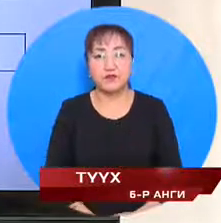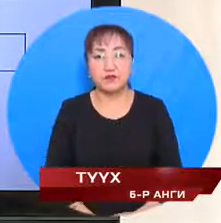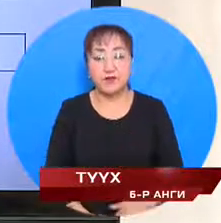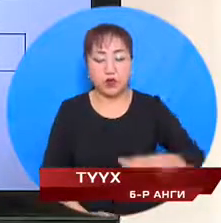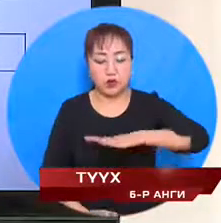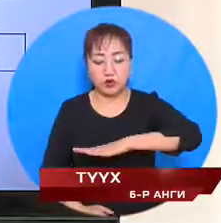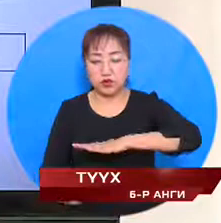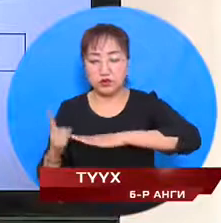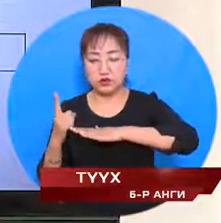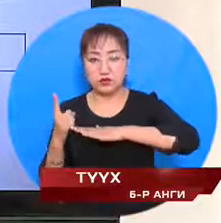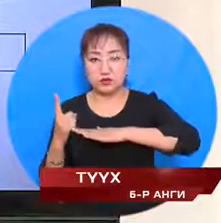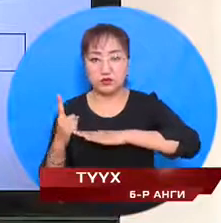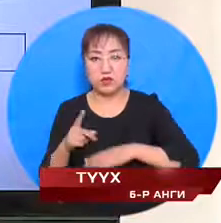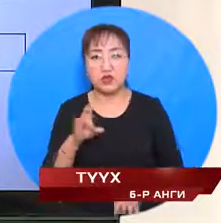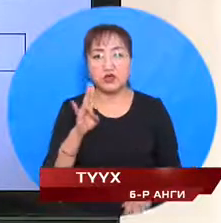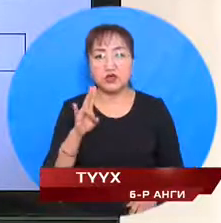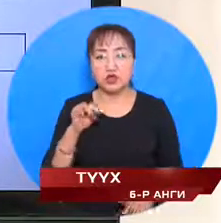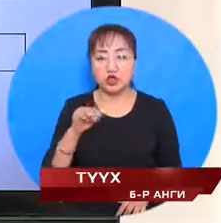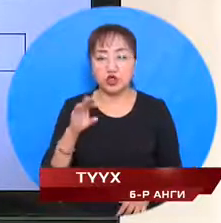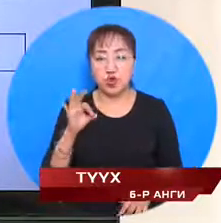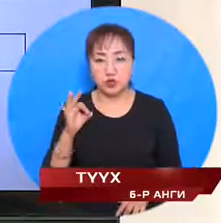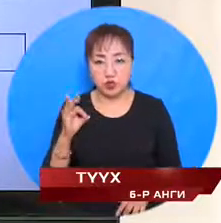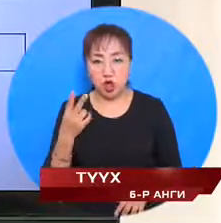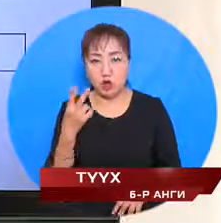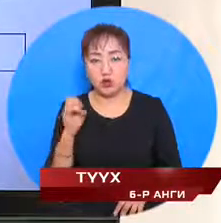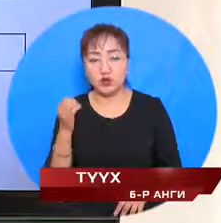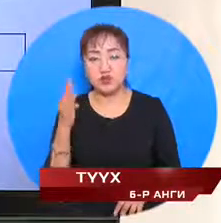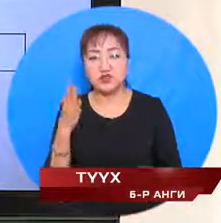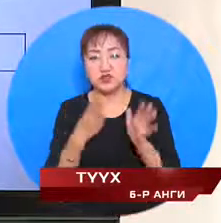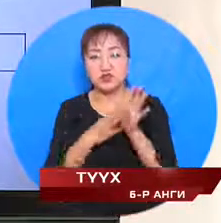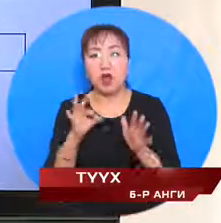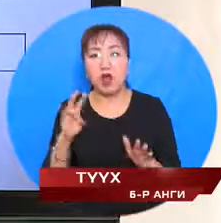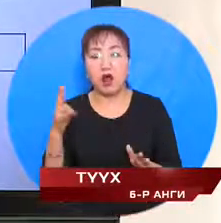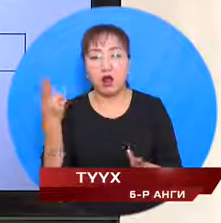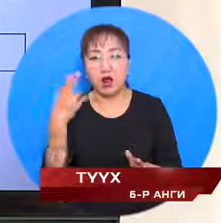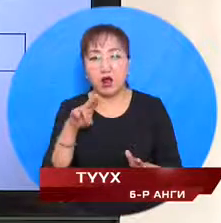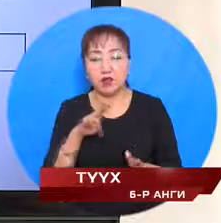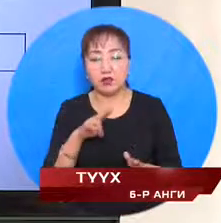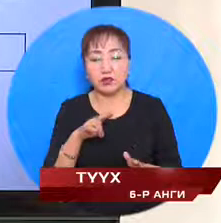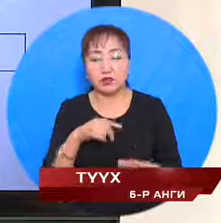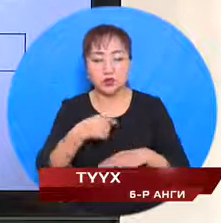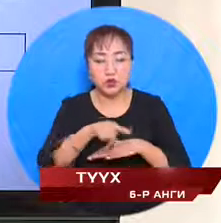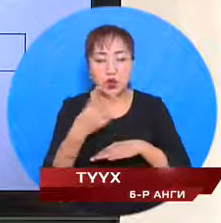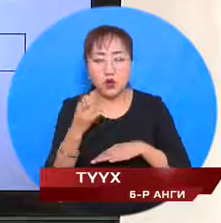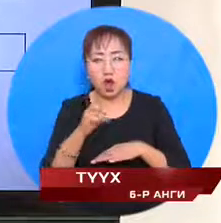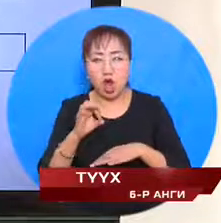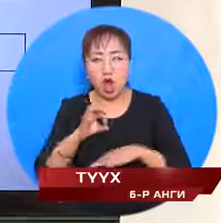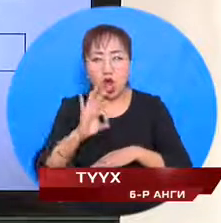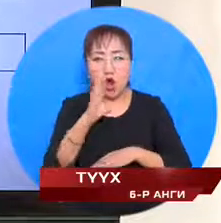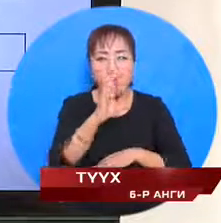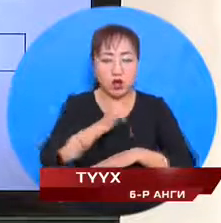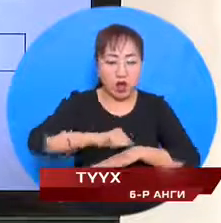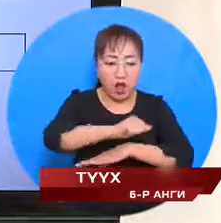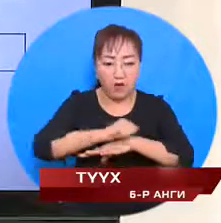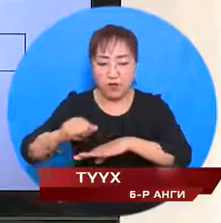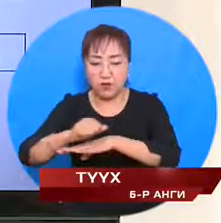нэг. Нийтийн тоолын өмнөх 209 онд буюу тухайн овг аймагуудыг нэгтгэж Төв